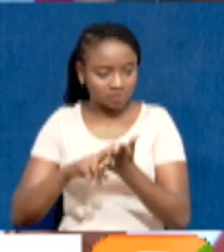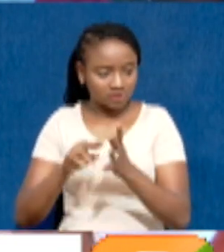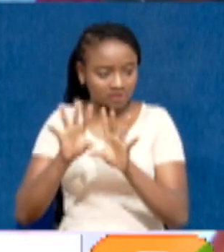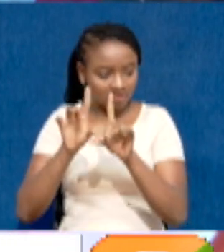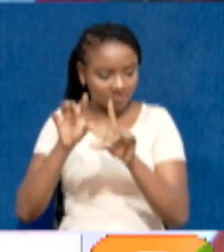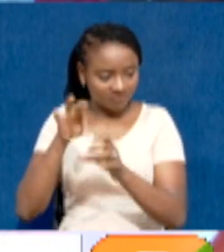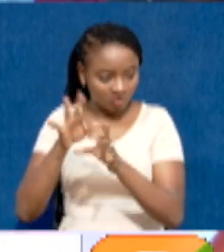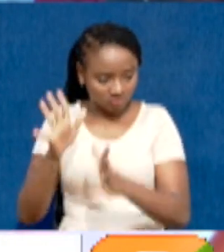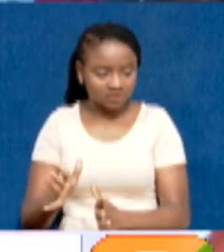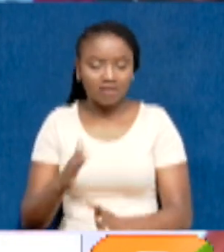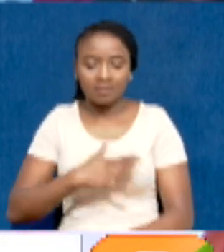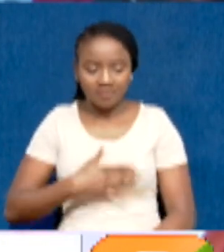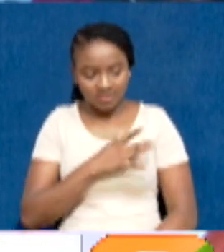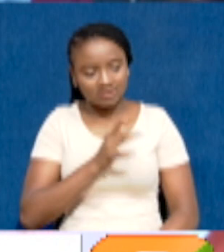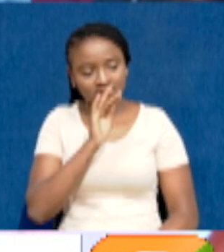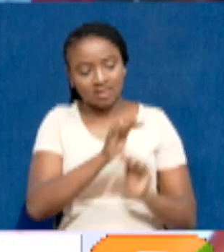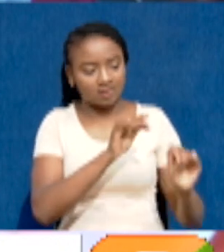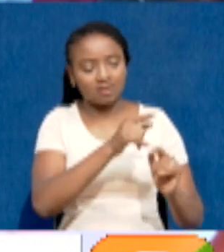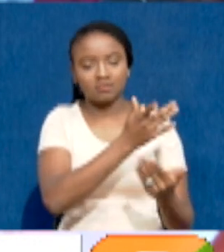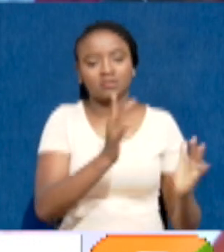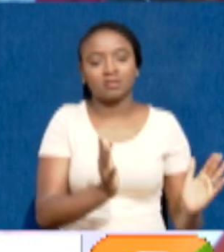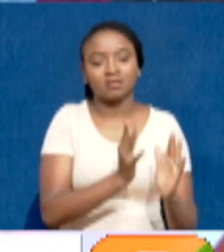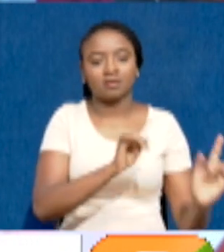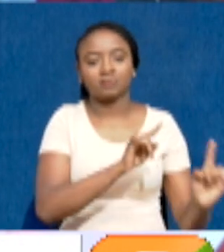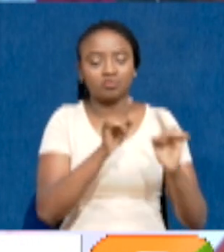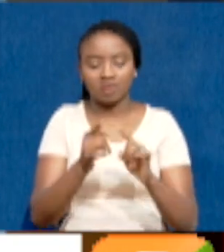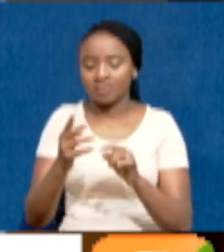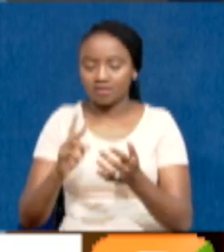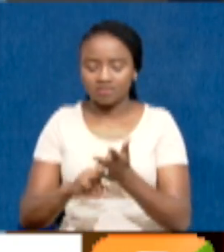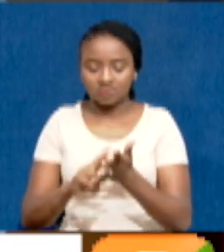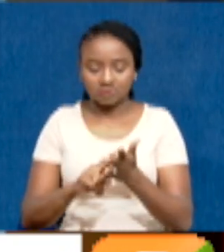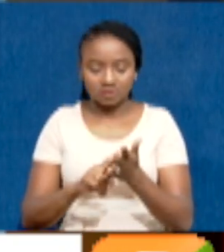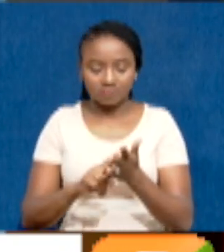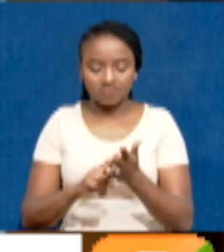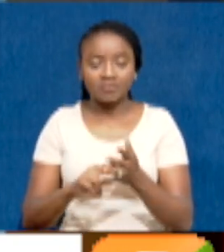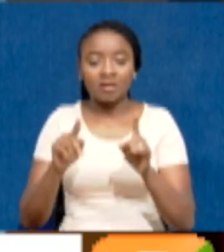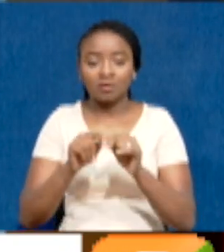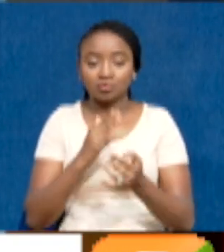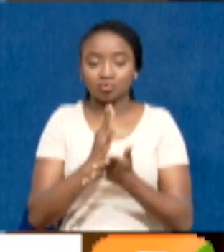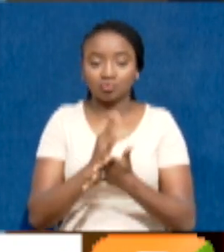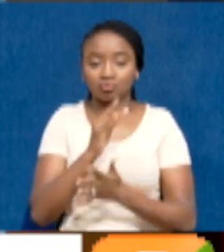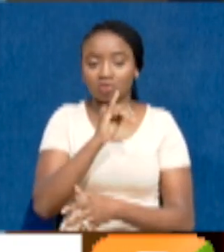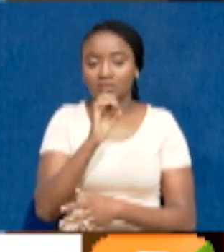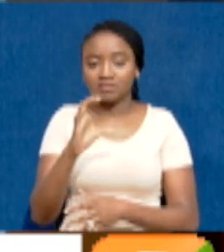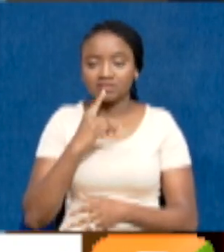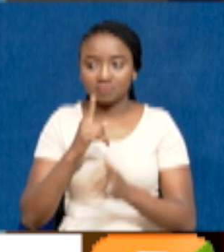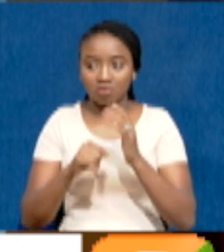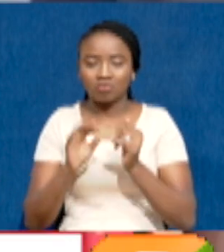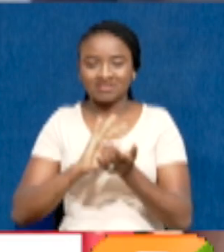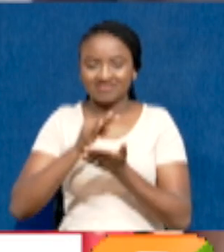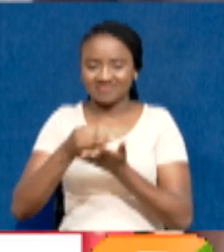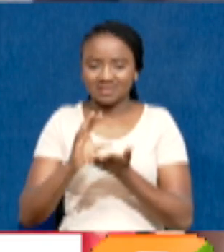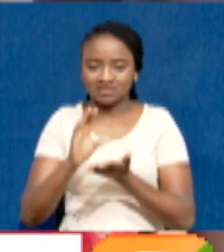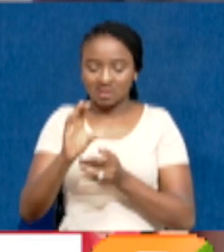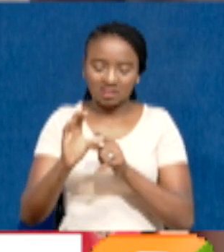to for them to reach out to them and encourage them to come and register. Na ingawa tume hiyo imelalama kwa upungufu wa mgao wa